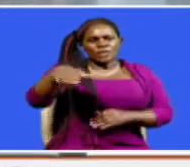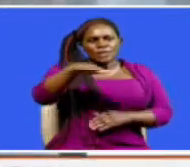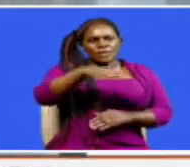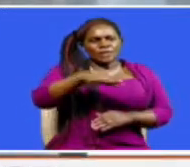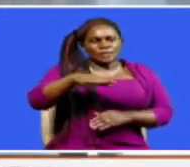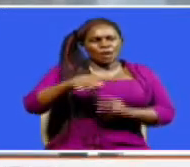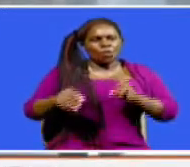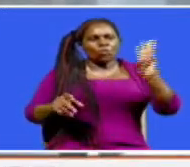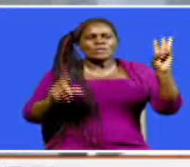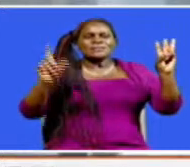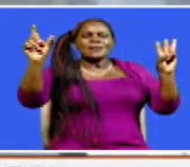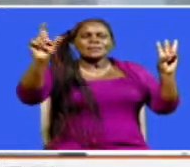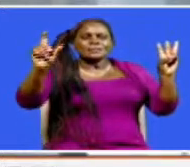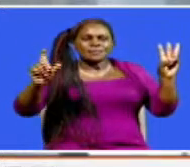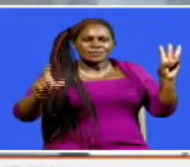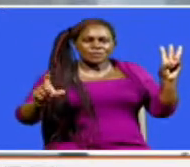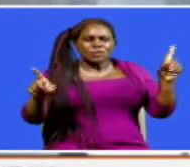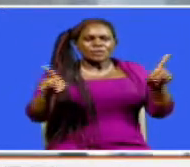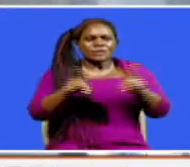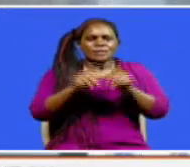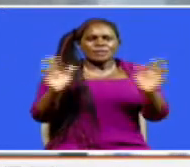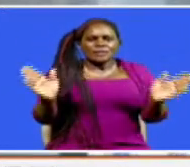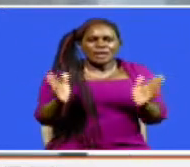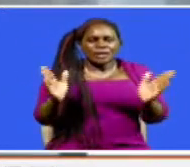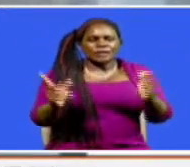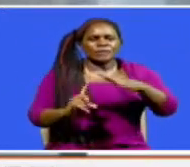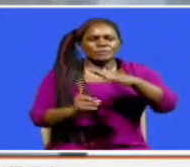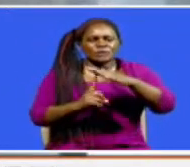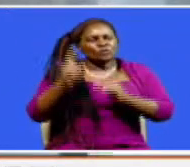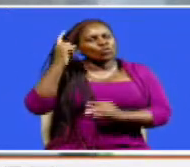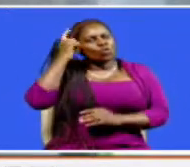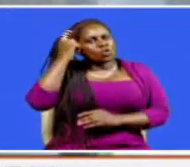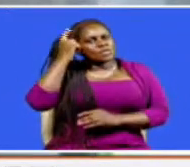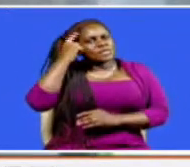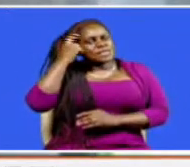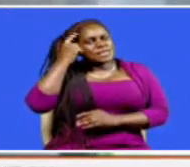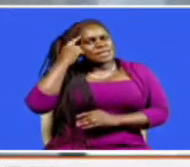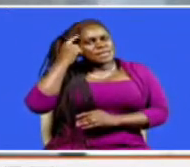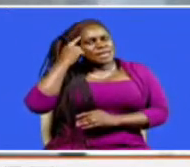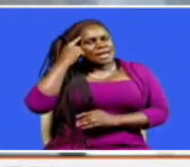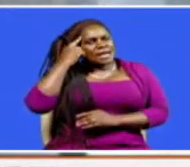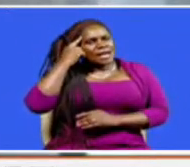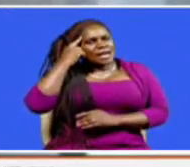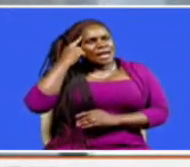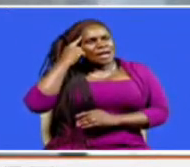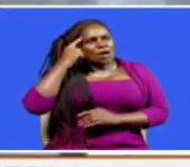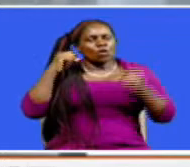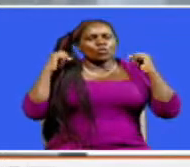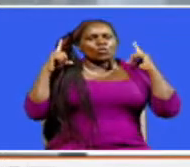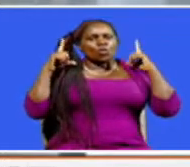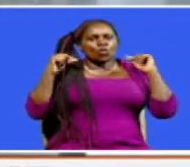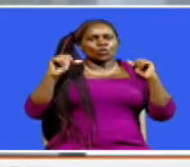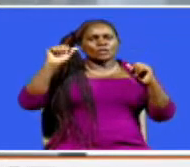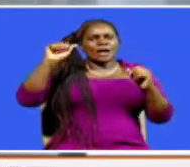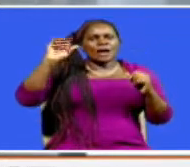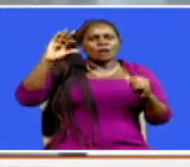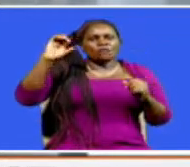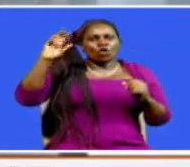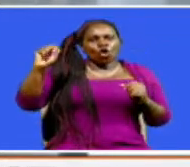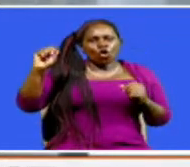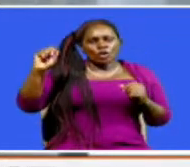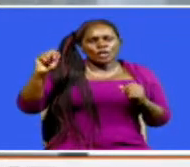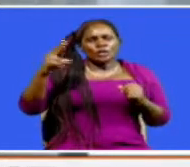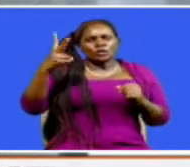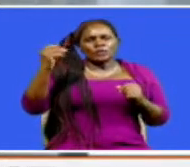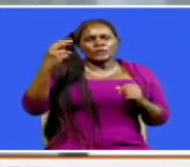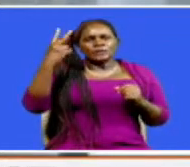in the Western region. They've also urged the ministry to consider the region as one of the venues to host the AFCON 2027